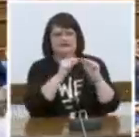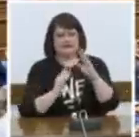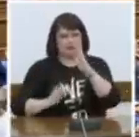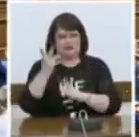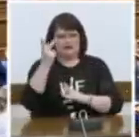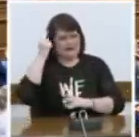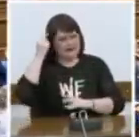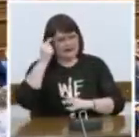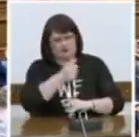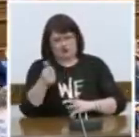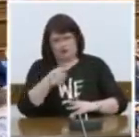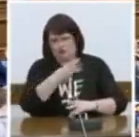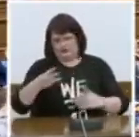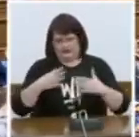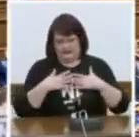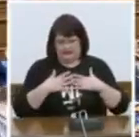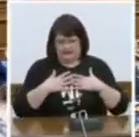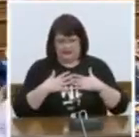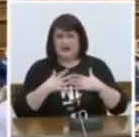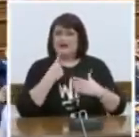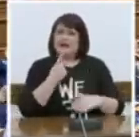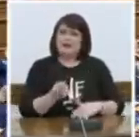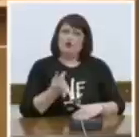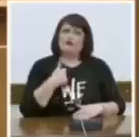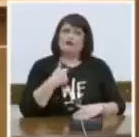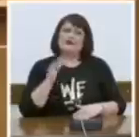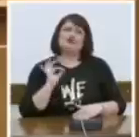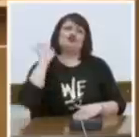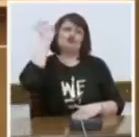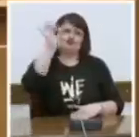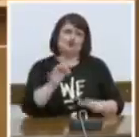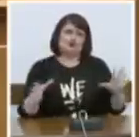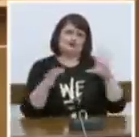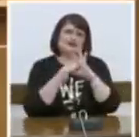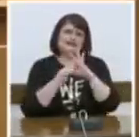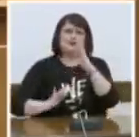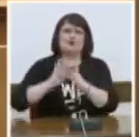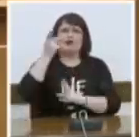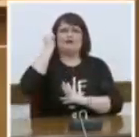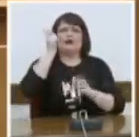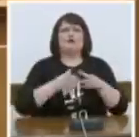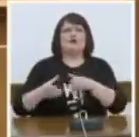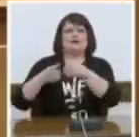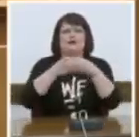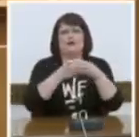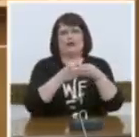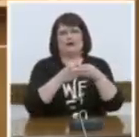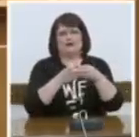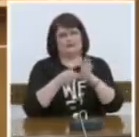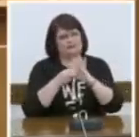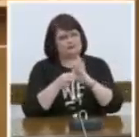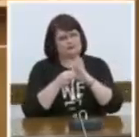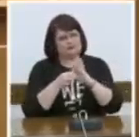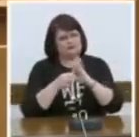αλίμονο. Μάλιστα, πρέπει να πω ότι εμείς πάντα είχαμε στόχο τη συνεργασία των προοδευτικών δυνάμεων και με τη στρατηγική της απλής αναλογικής είχαμε τίνει και χείρα φιλίας